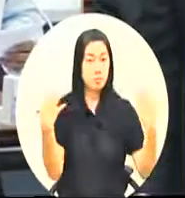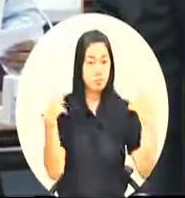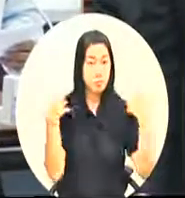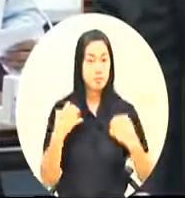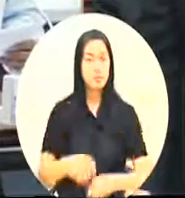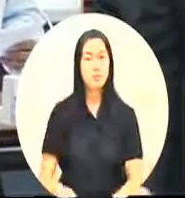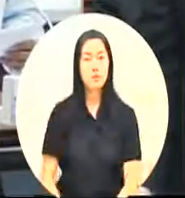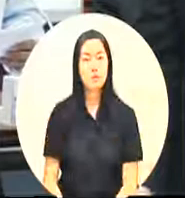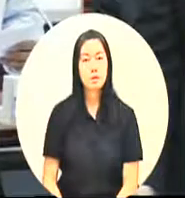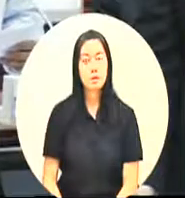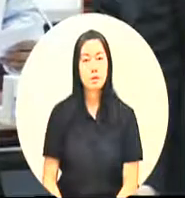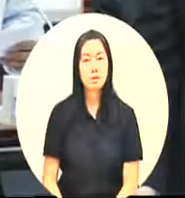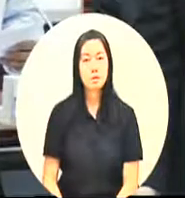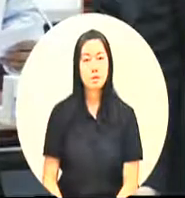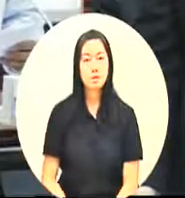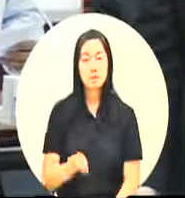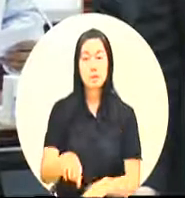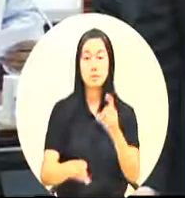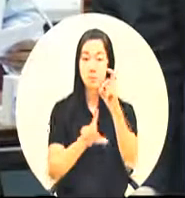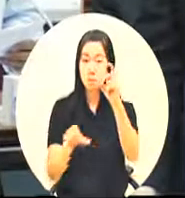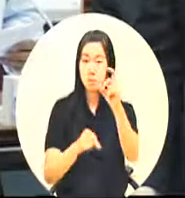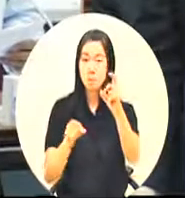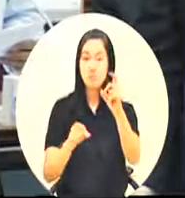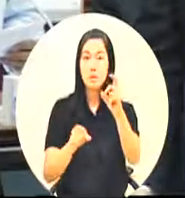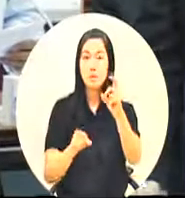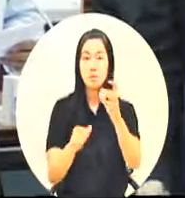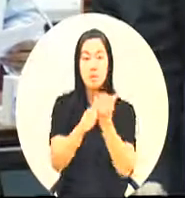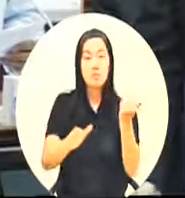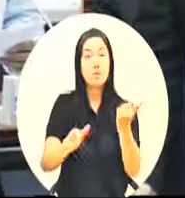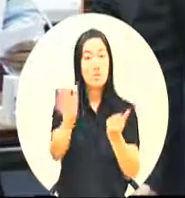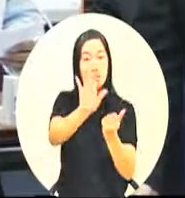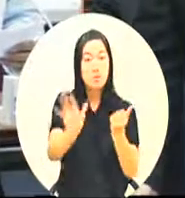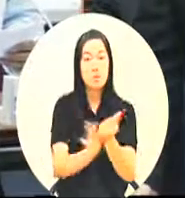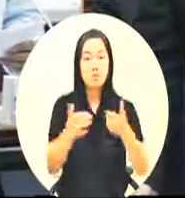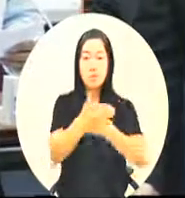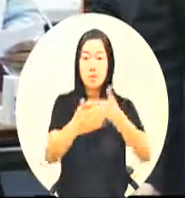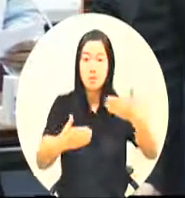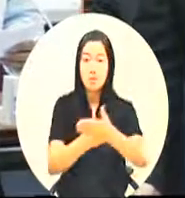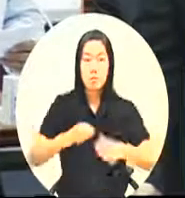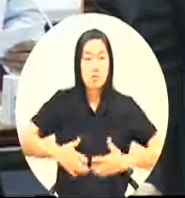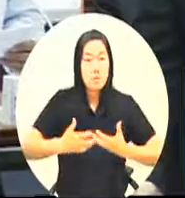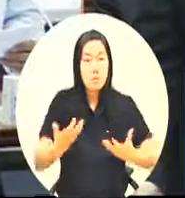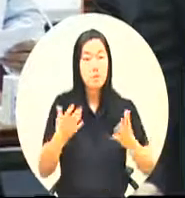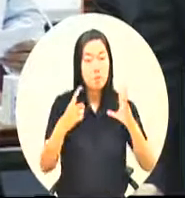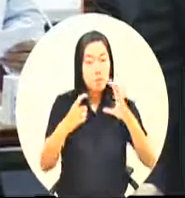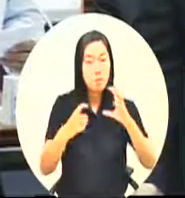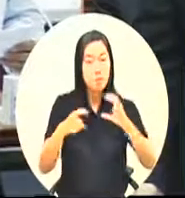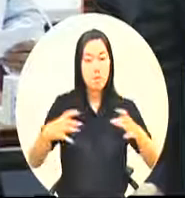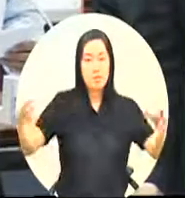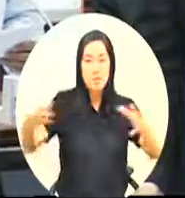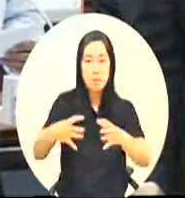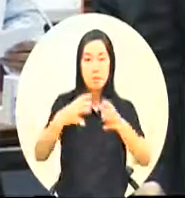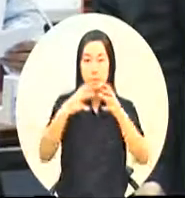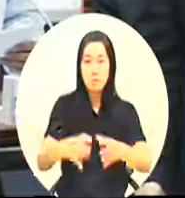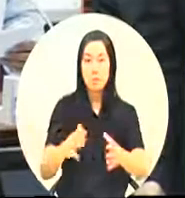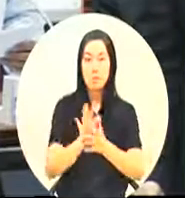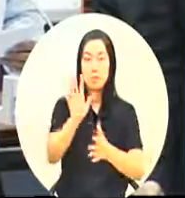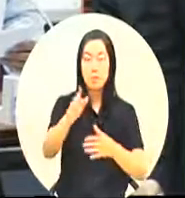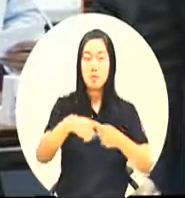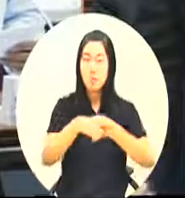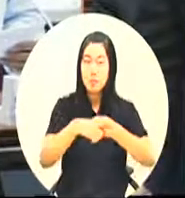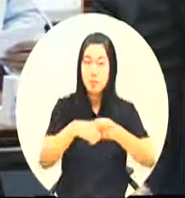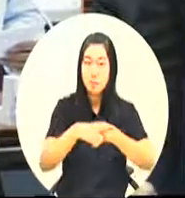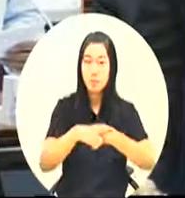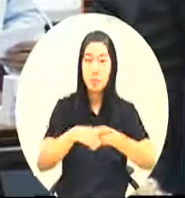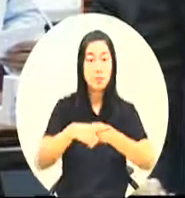在10月份生态交通庆典的时候，一起来办理有关相关的研讨会，跟交通局，然